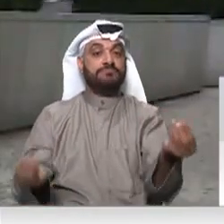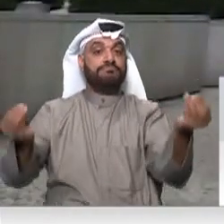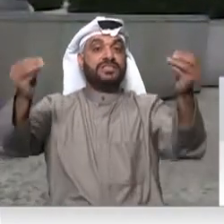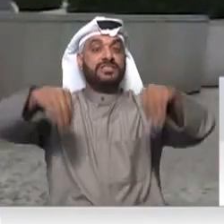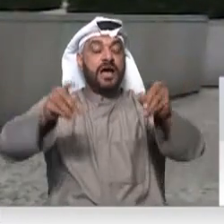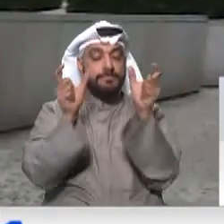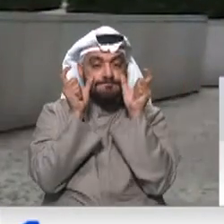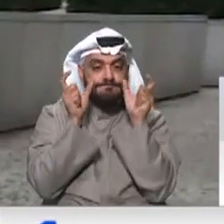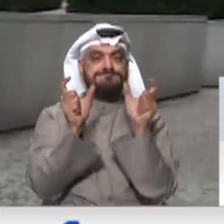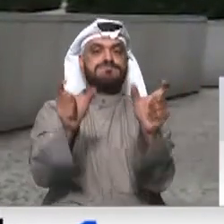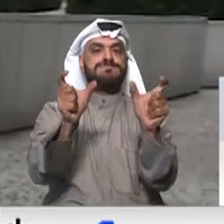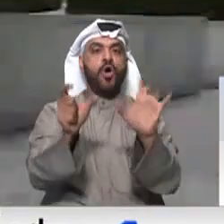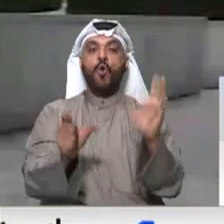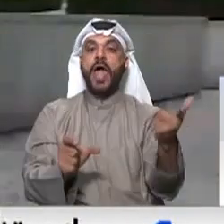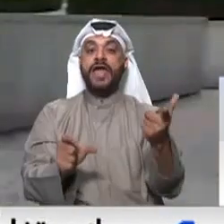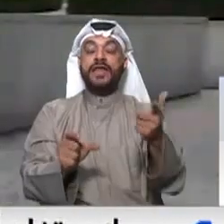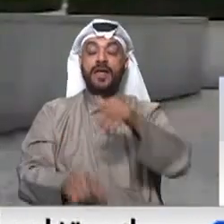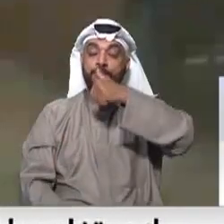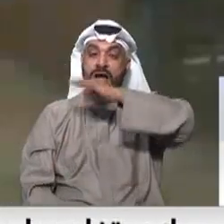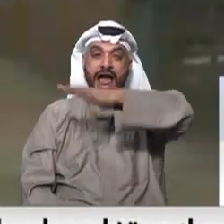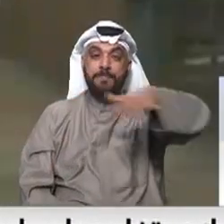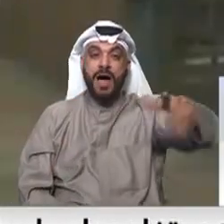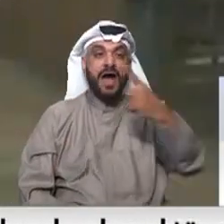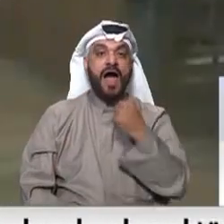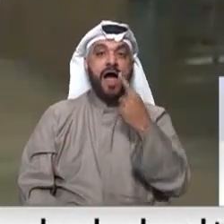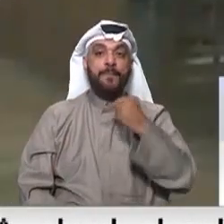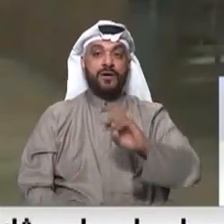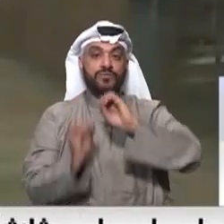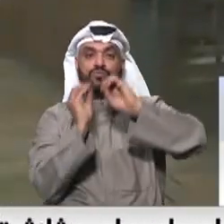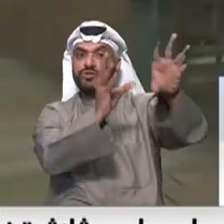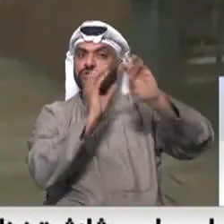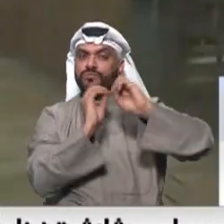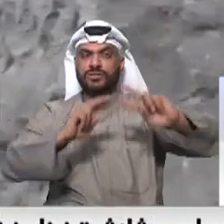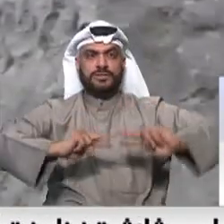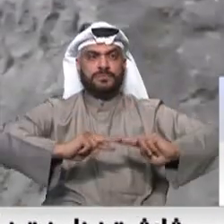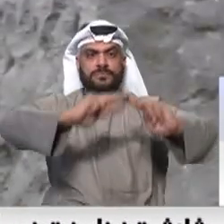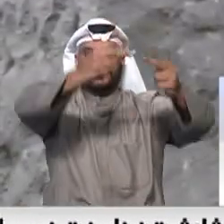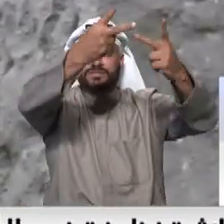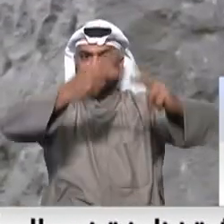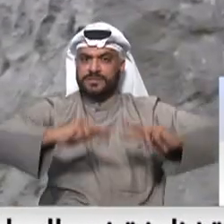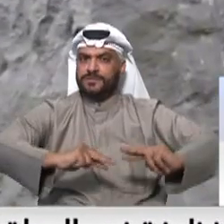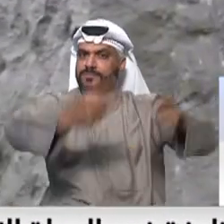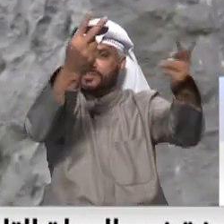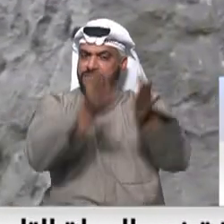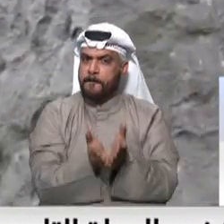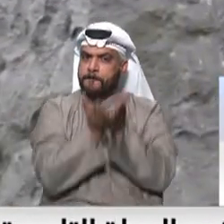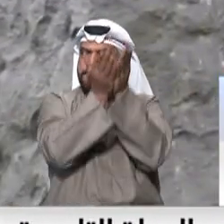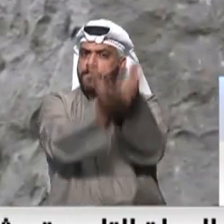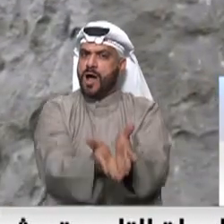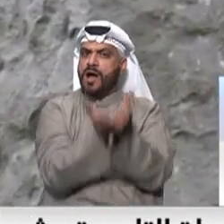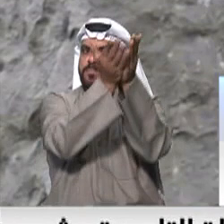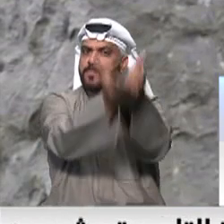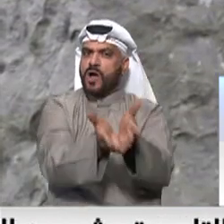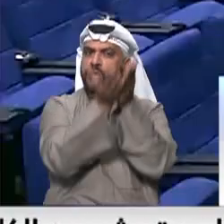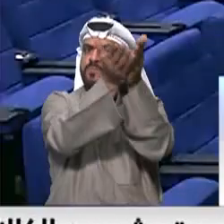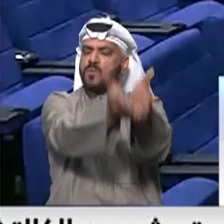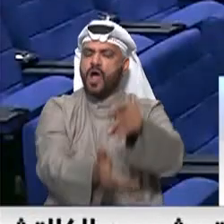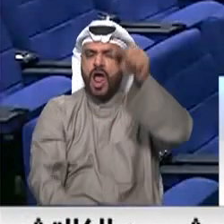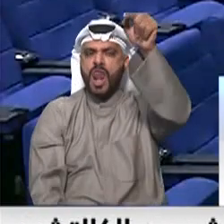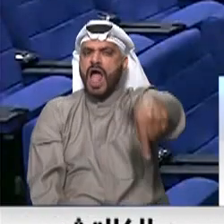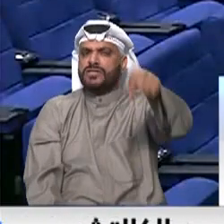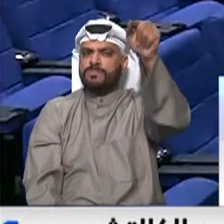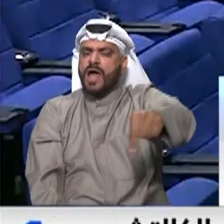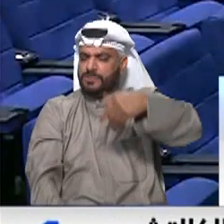كبيرة في إيصال المساعدات الإنسانية، لافتا إلى أن الهدنة تمثل لحظة يجب البناء عليها من